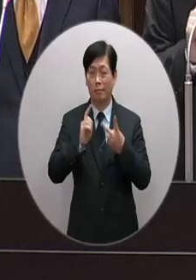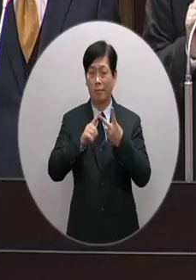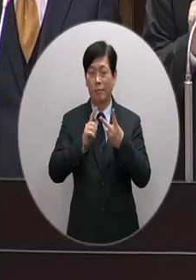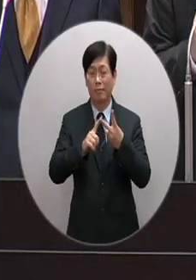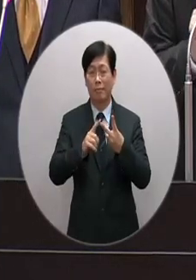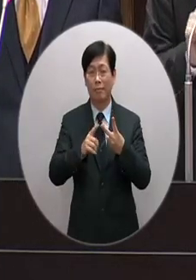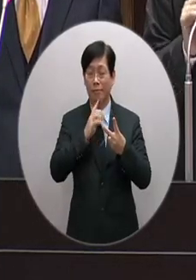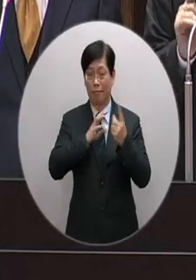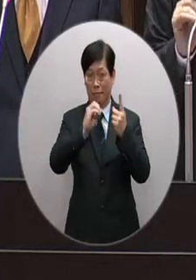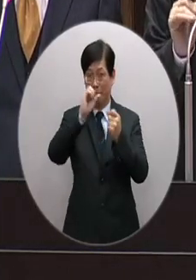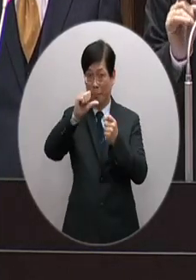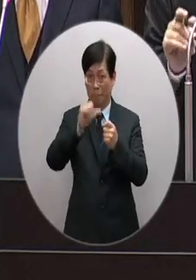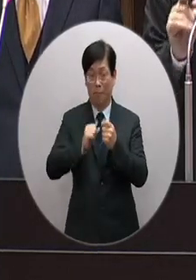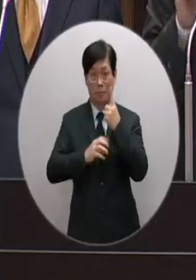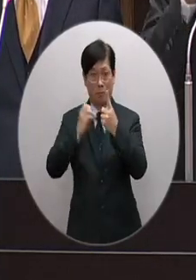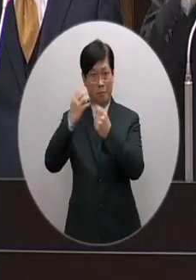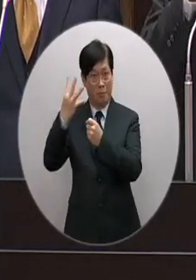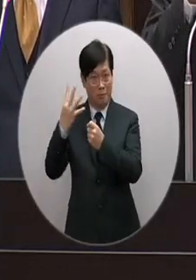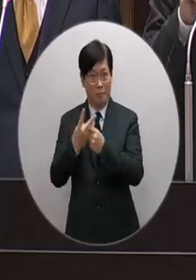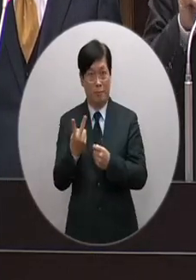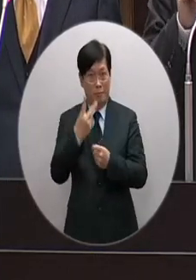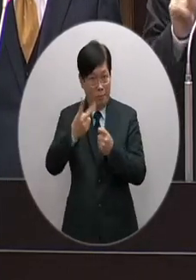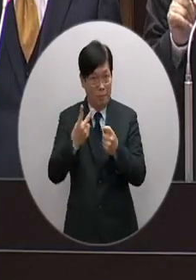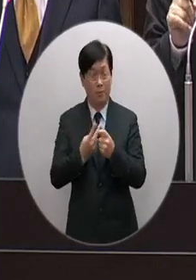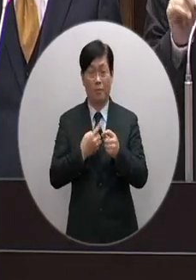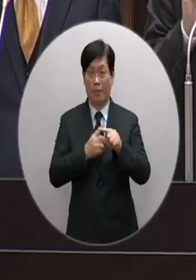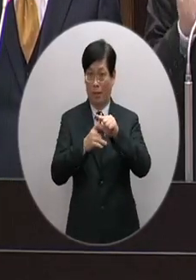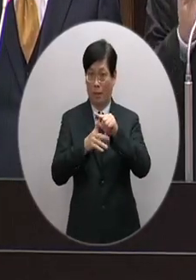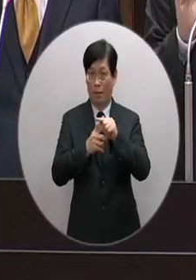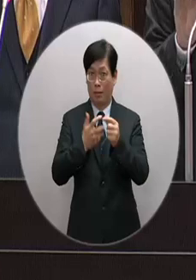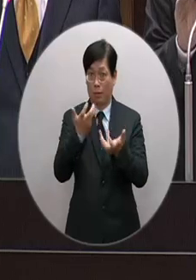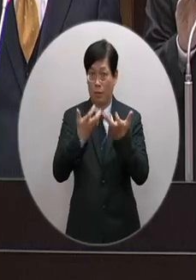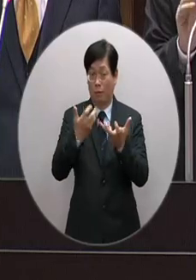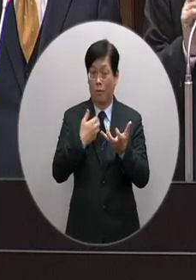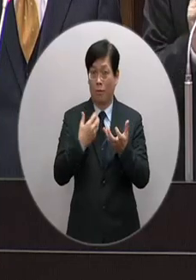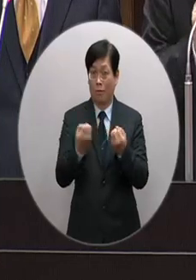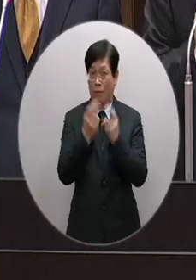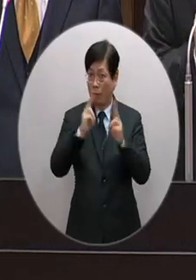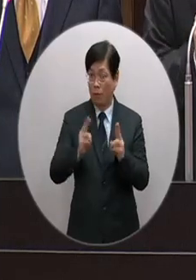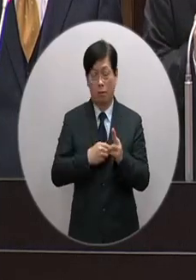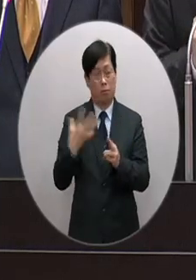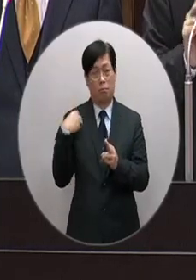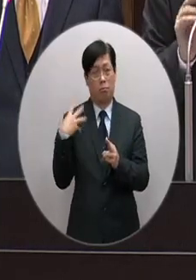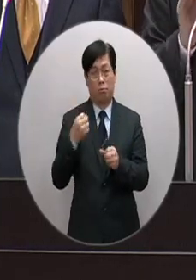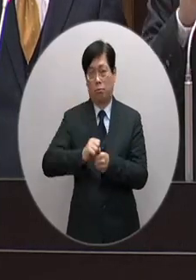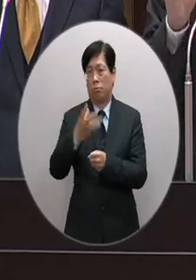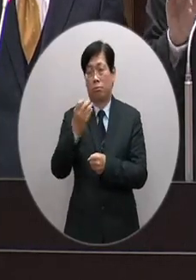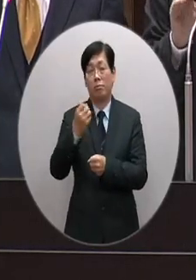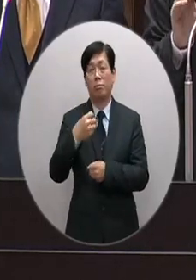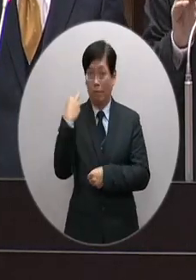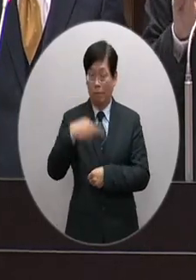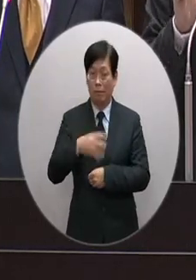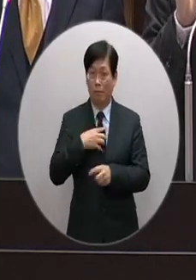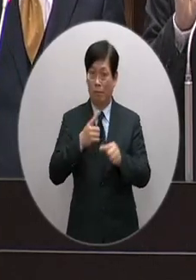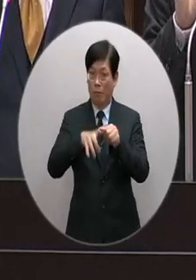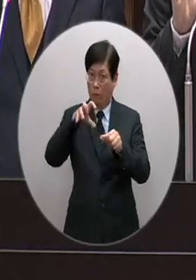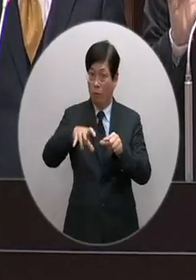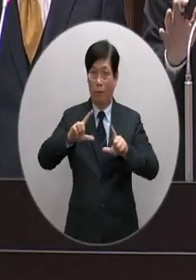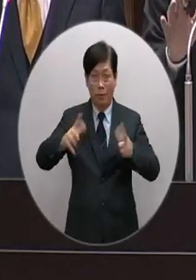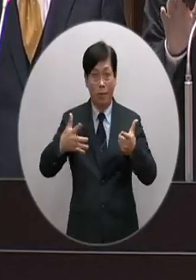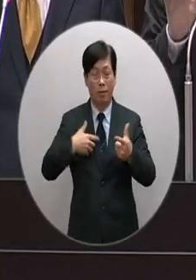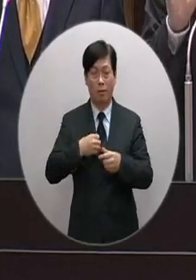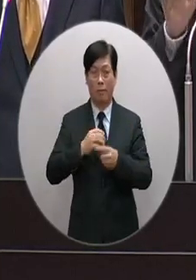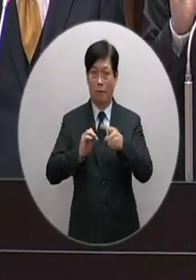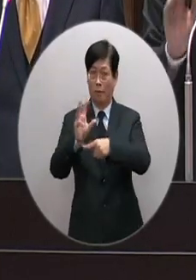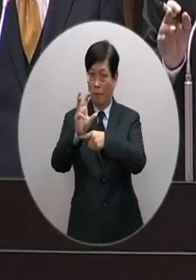二个呢，105年跟104年中火的发电量并没有增加。 那再来，你所谓的中部大概只需要